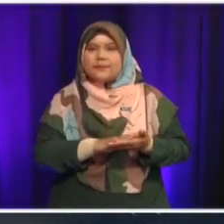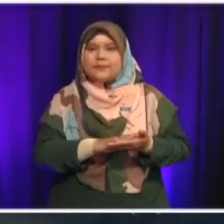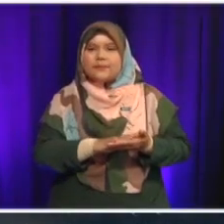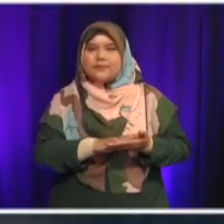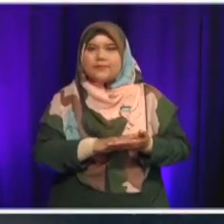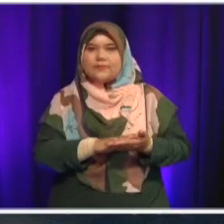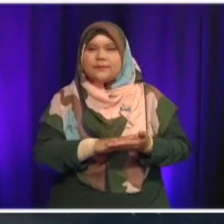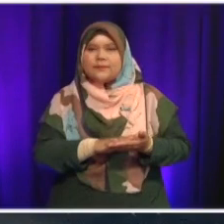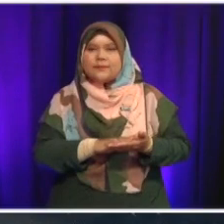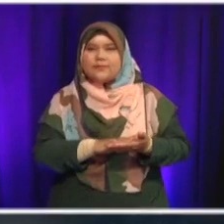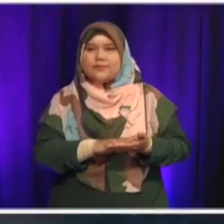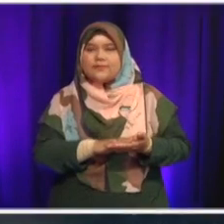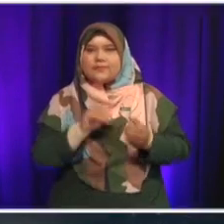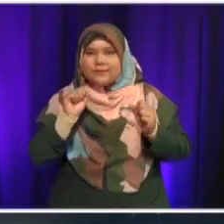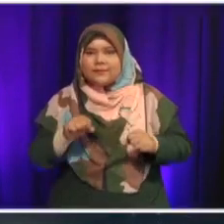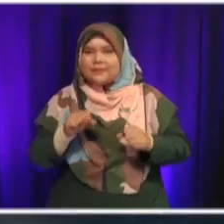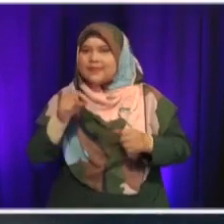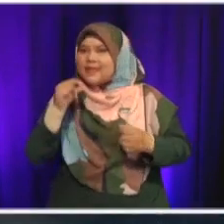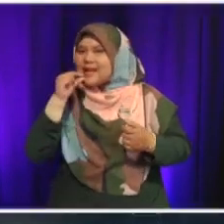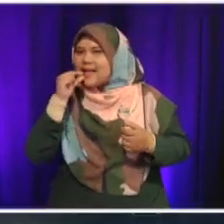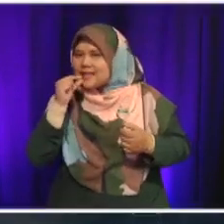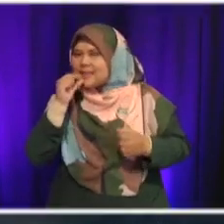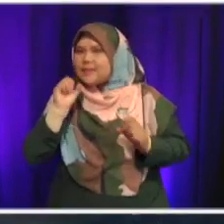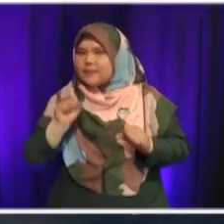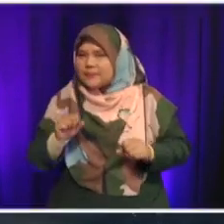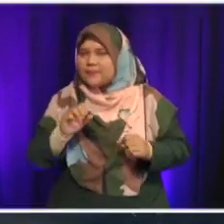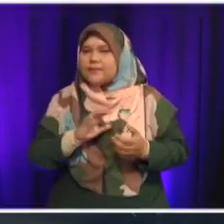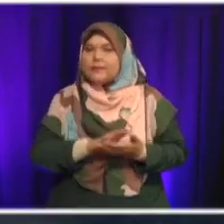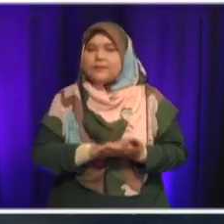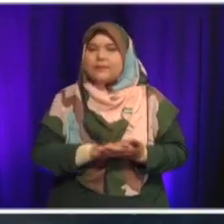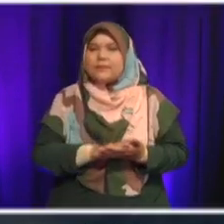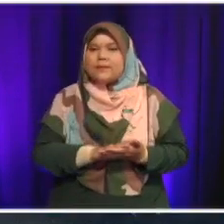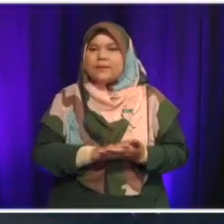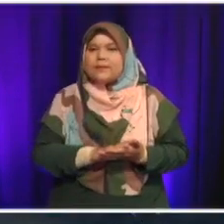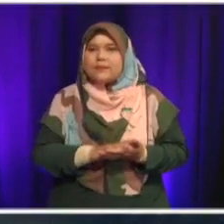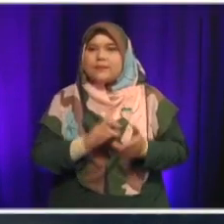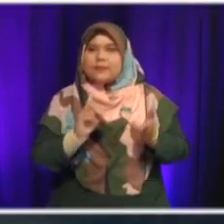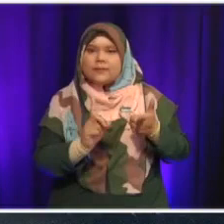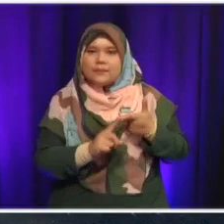jadi Bolehkah saya menggigit untuk SP2